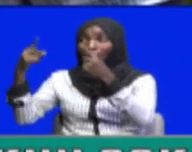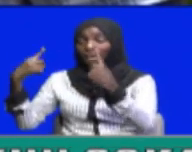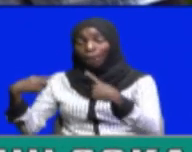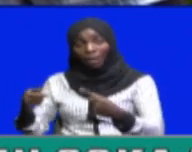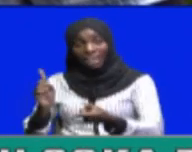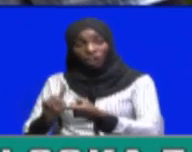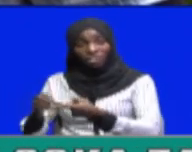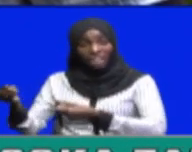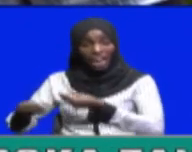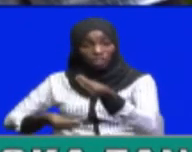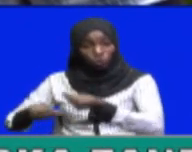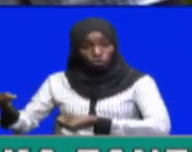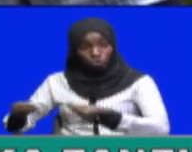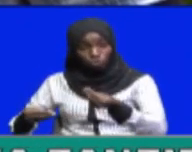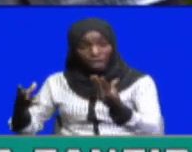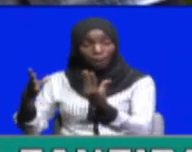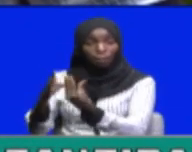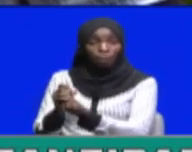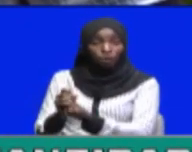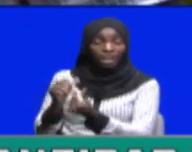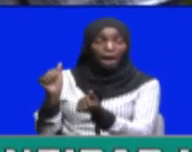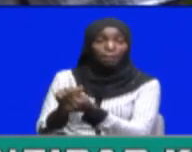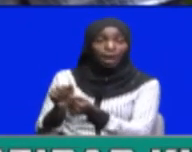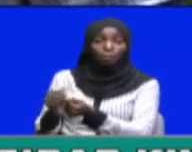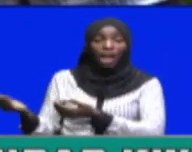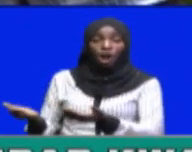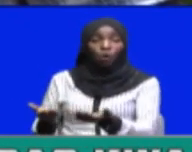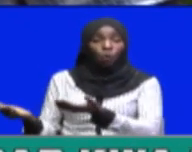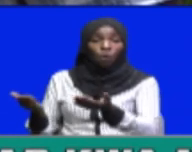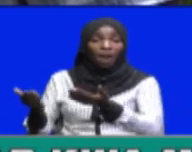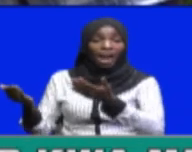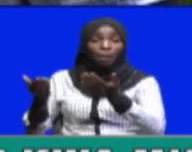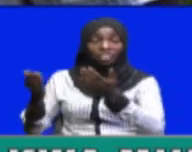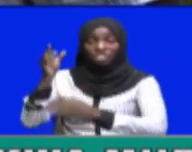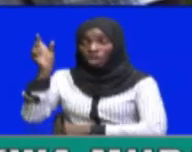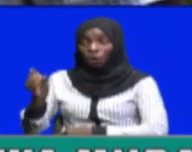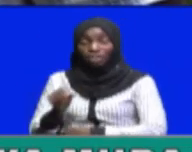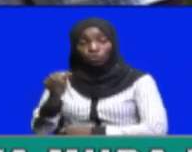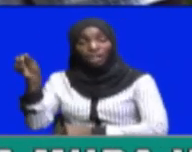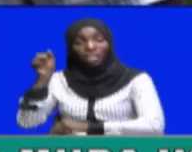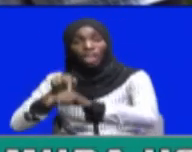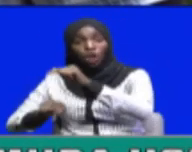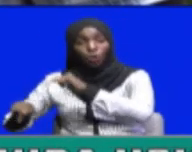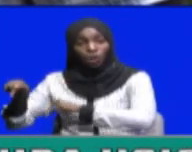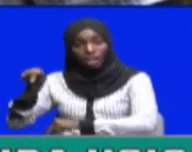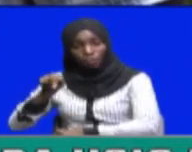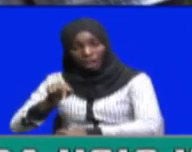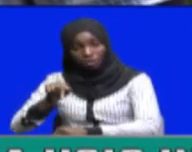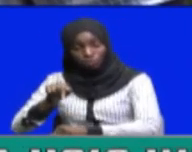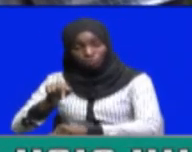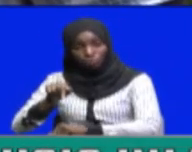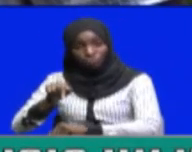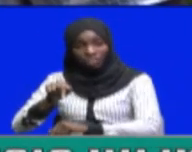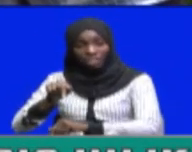kiuchumi, projekti za kuhamasisha haki za watu wenye ulemavu na pia